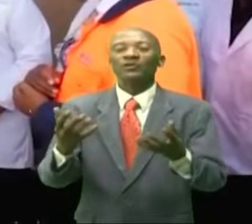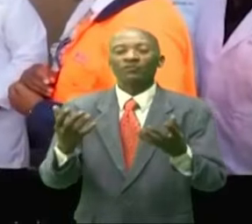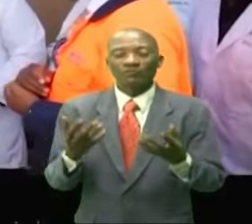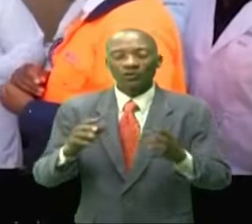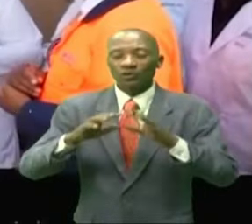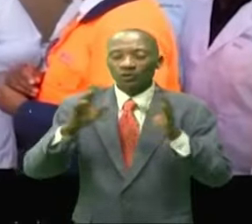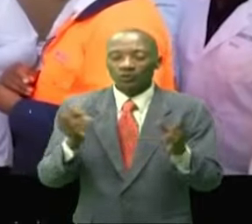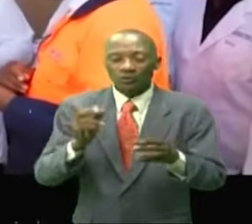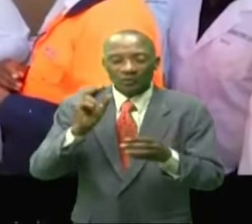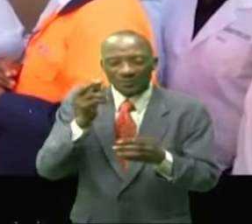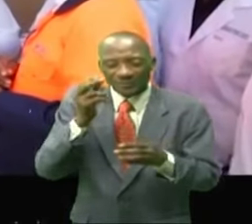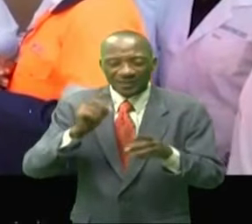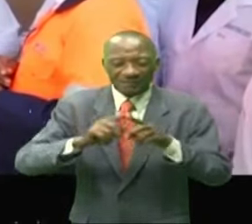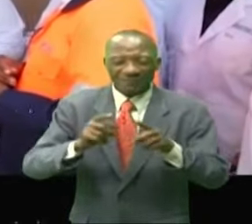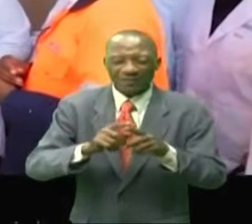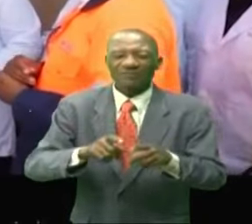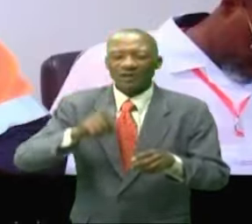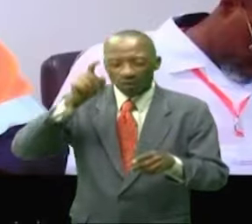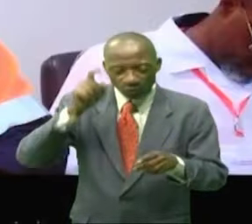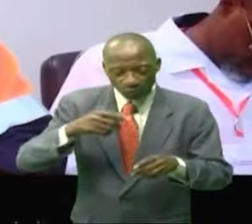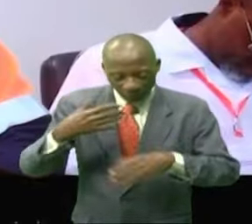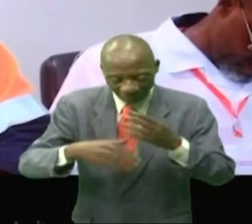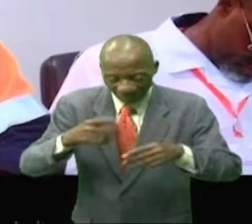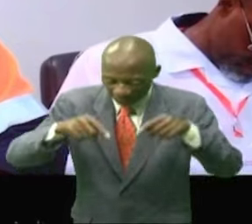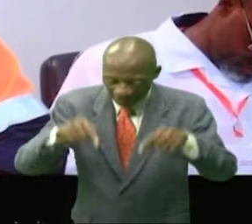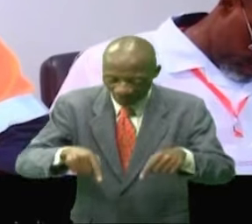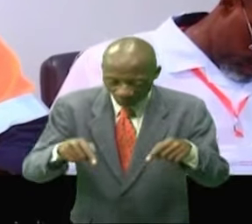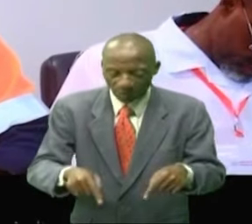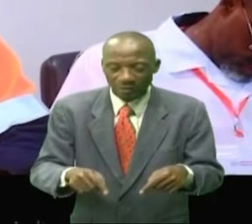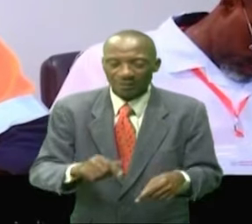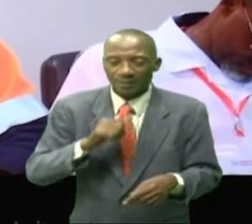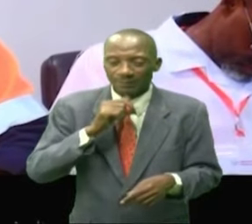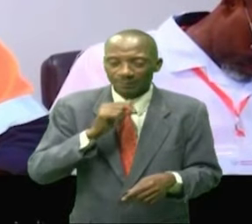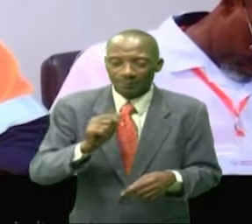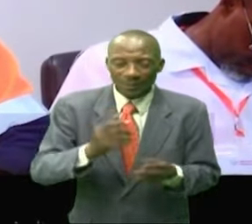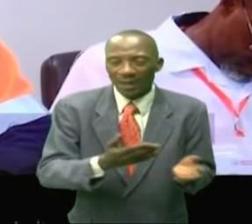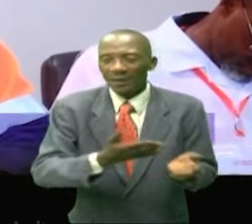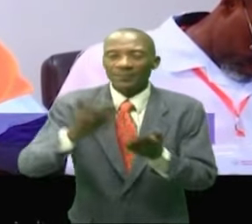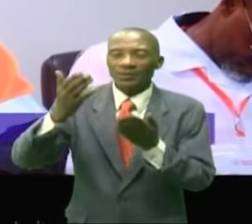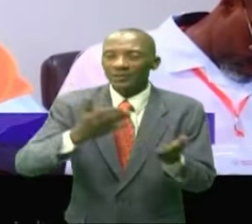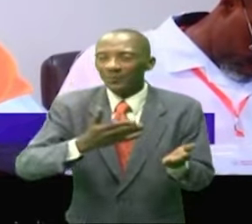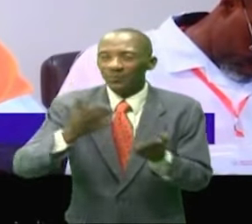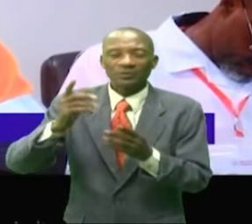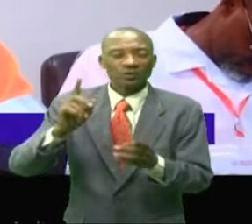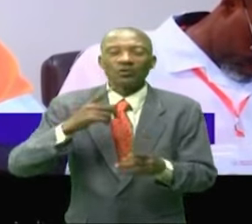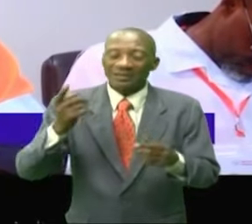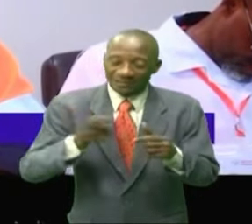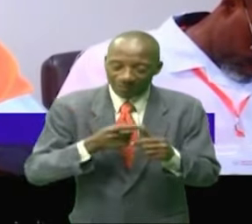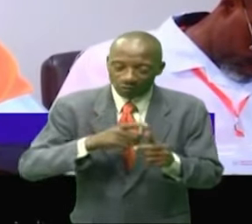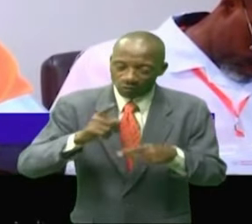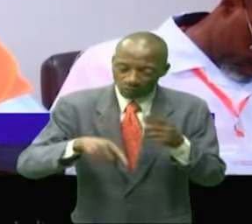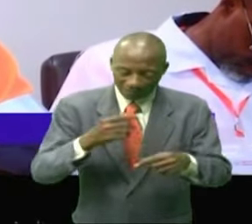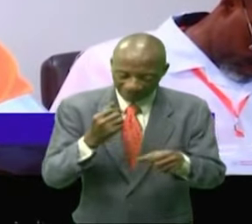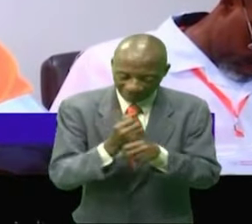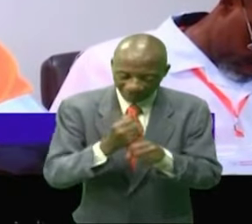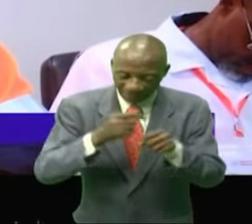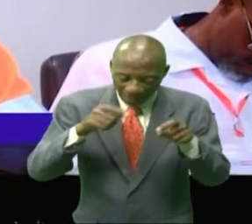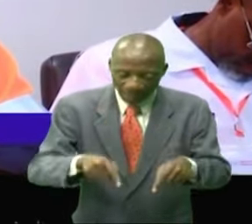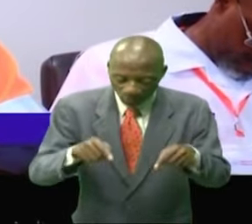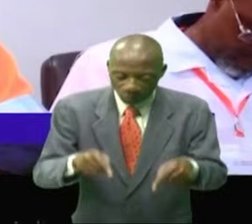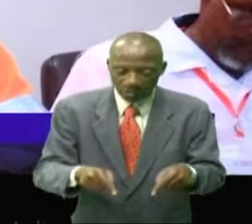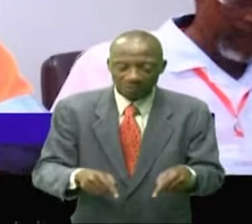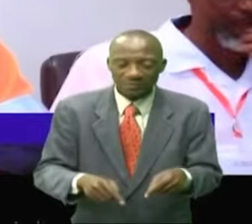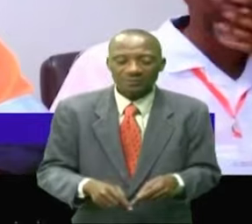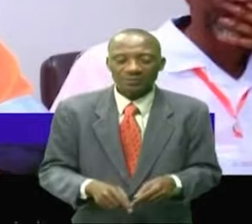soient suivis et mieux retracés. Le chef de l'État a promis au Congolais de faire de l'économie. Les